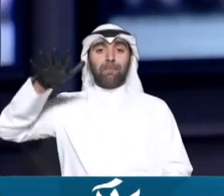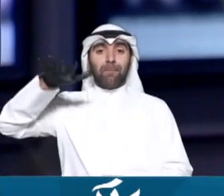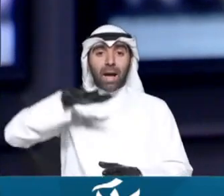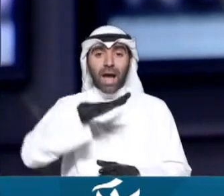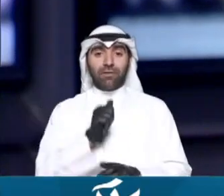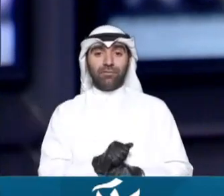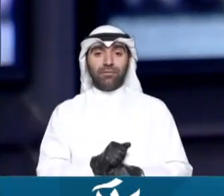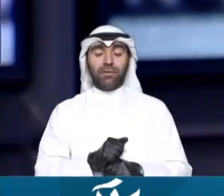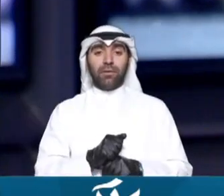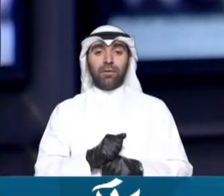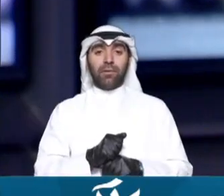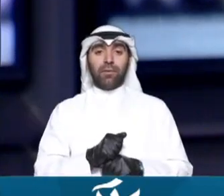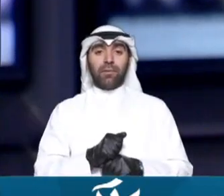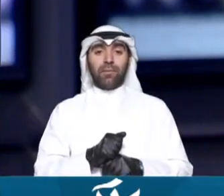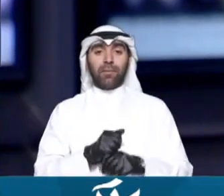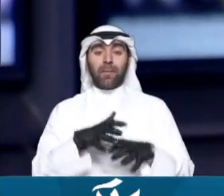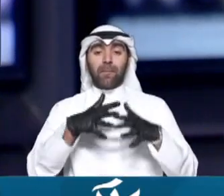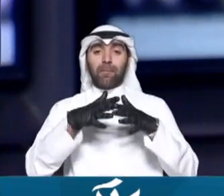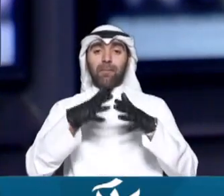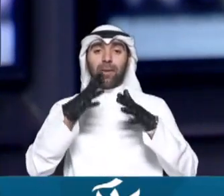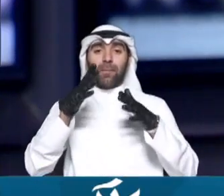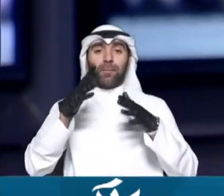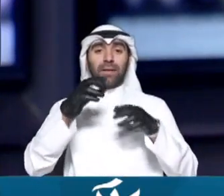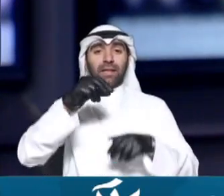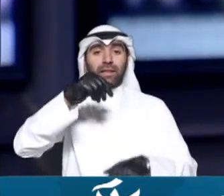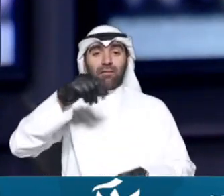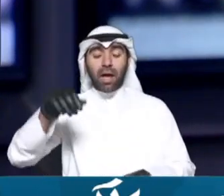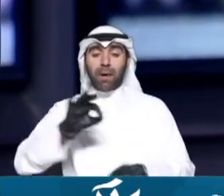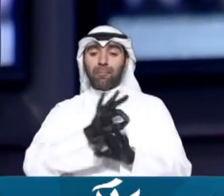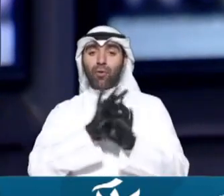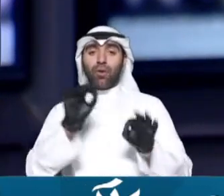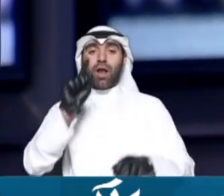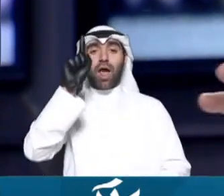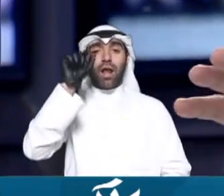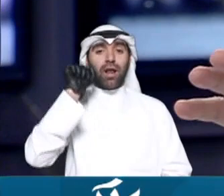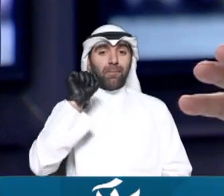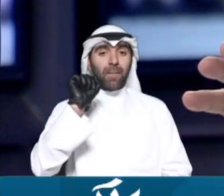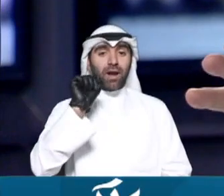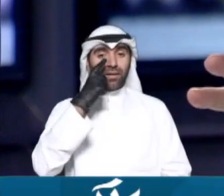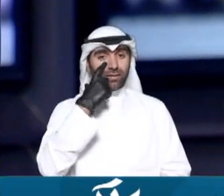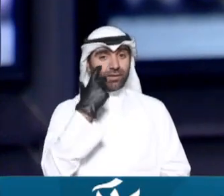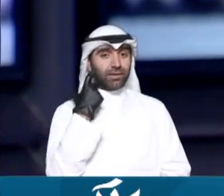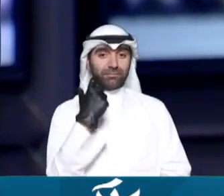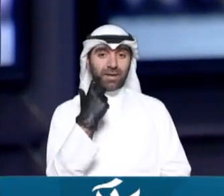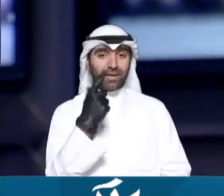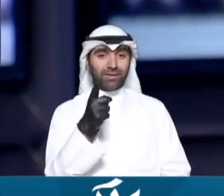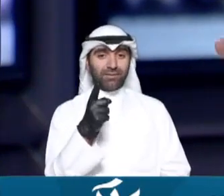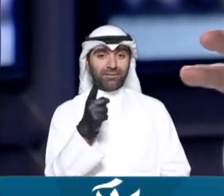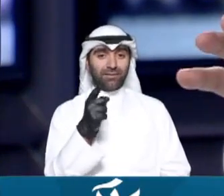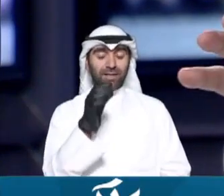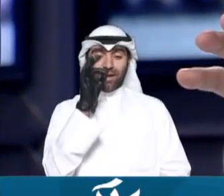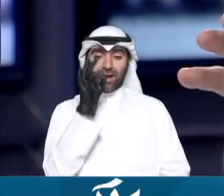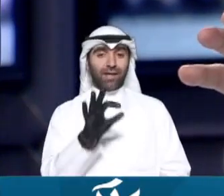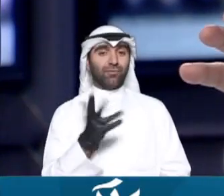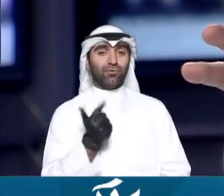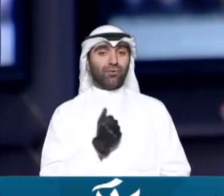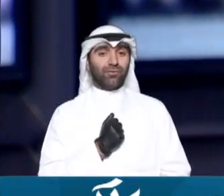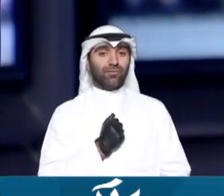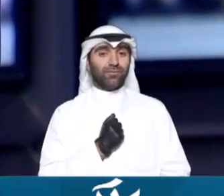الله هذا الفيروس، تعطلت المصانع، خف الدخان، ثاني أكسيد